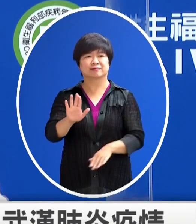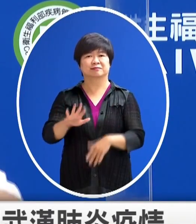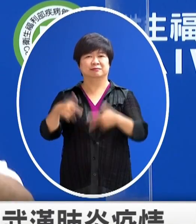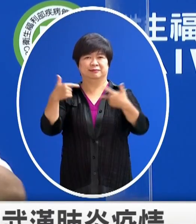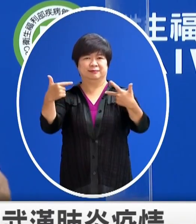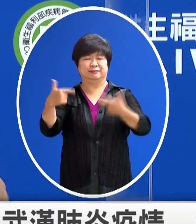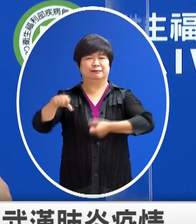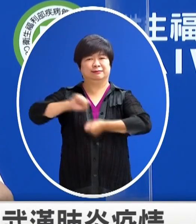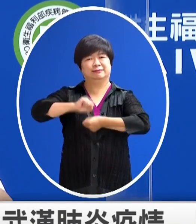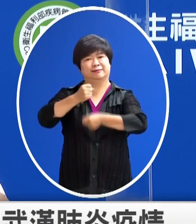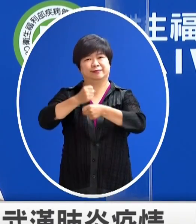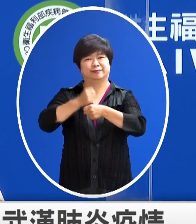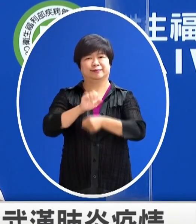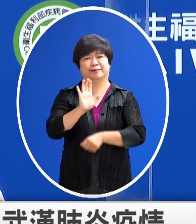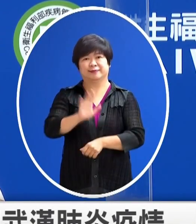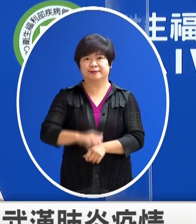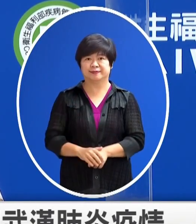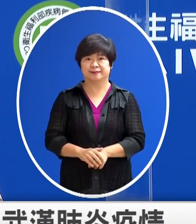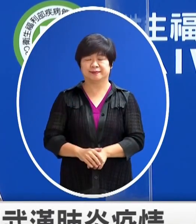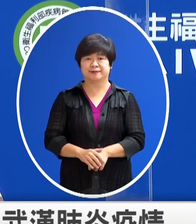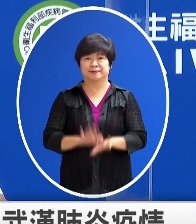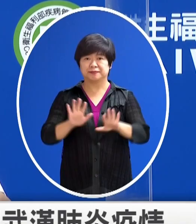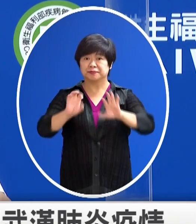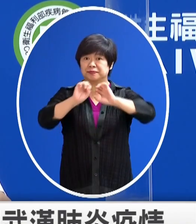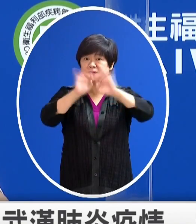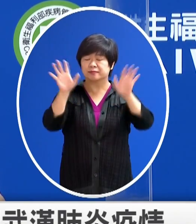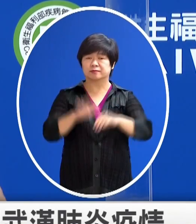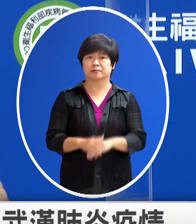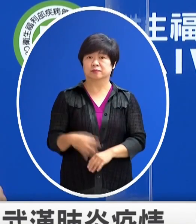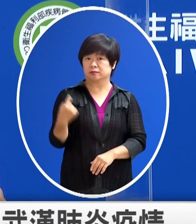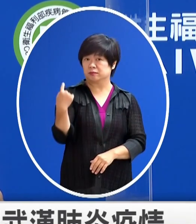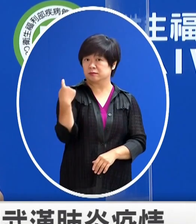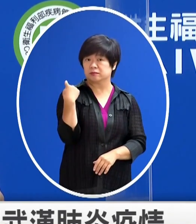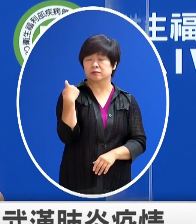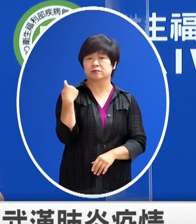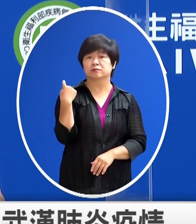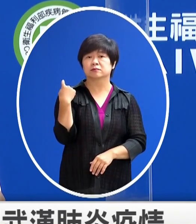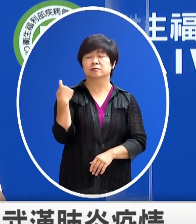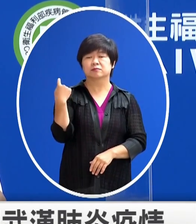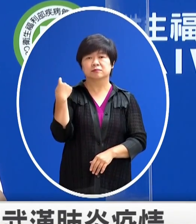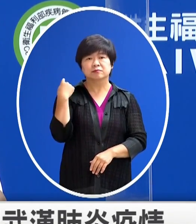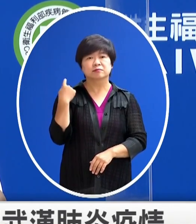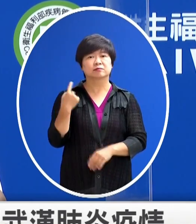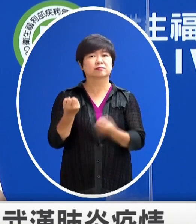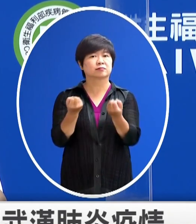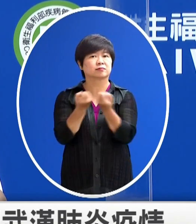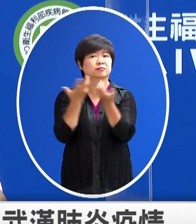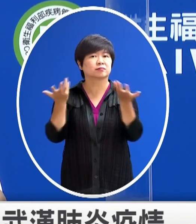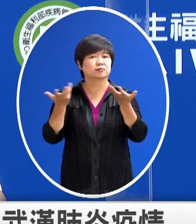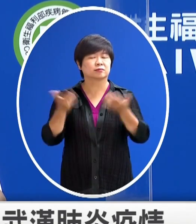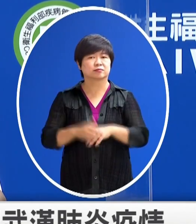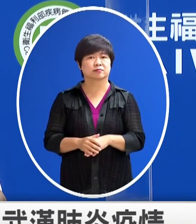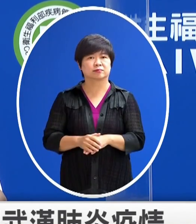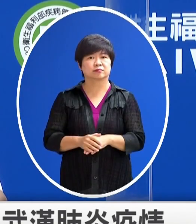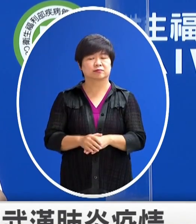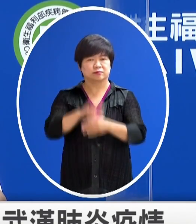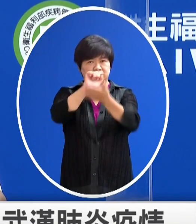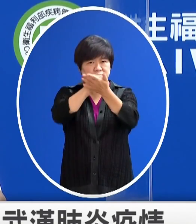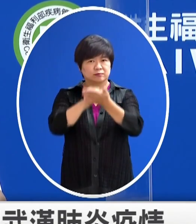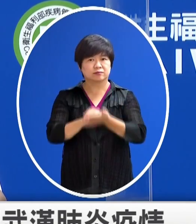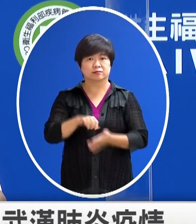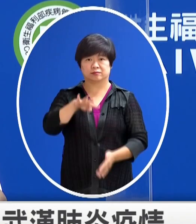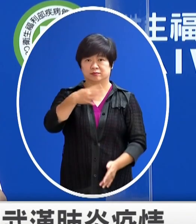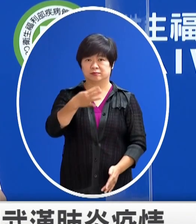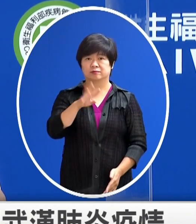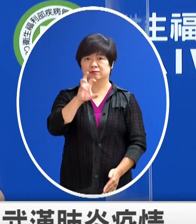来加班哈。那我们今天宣布，大概昨天的一个案例哈，大概487